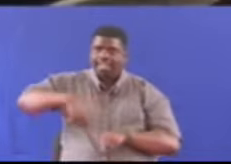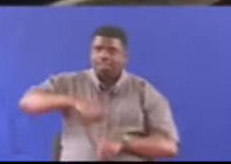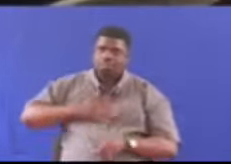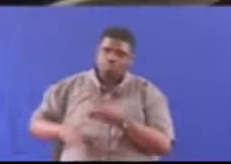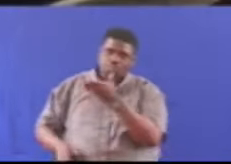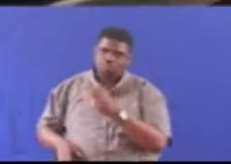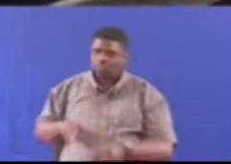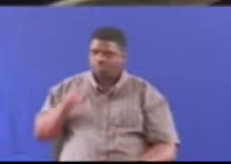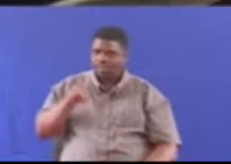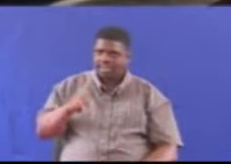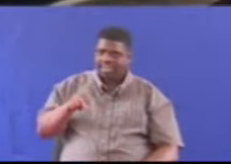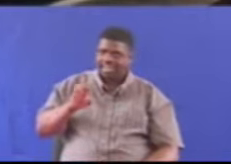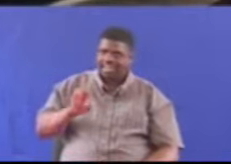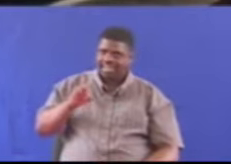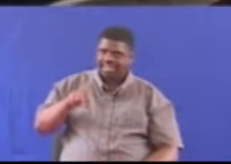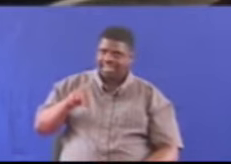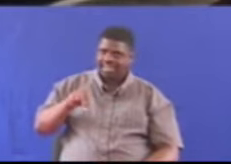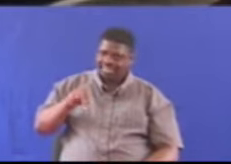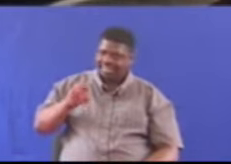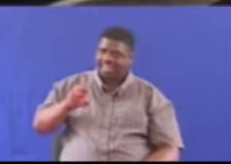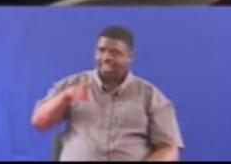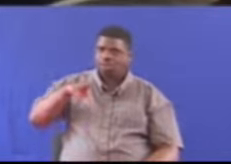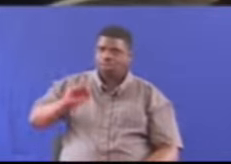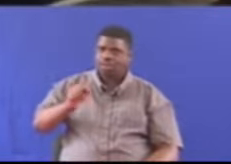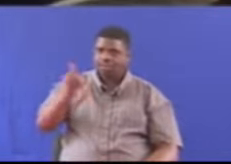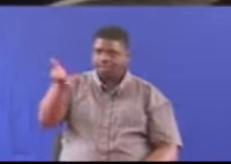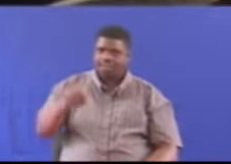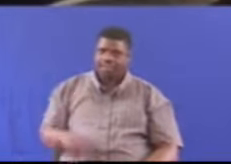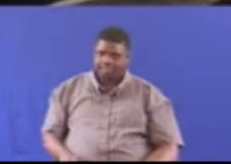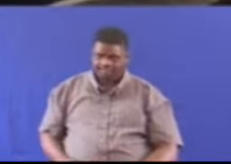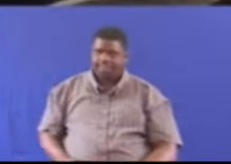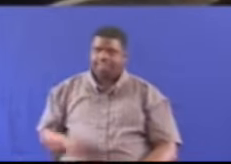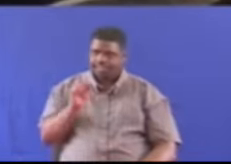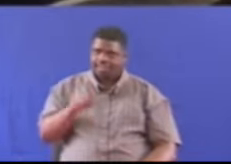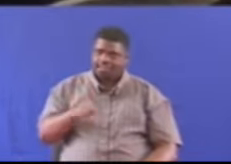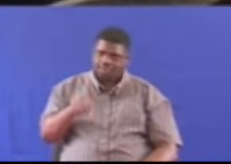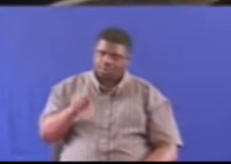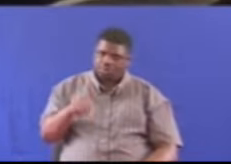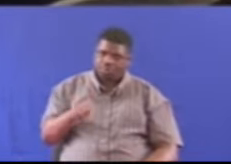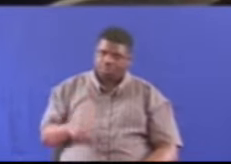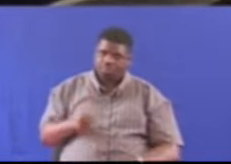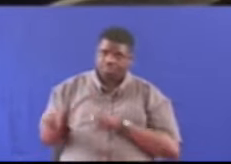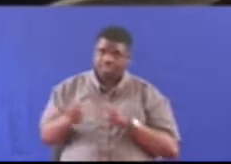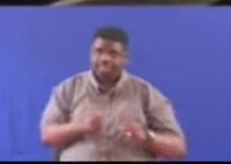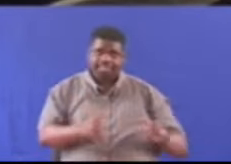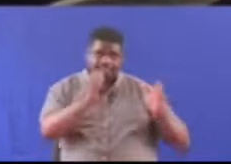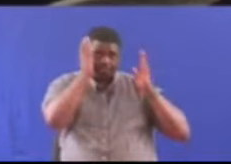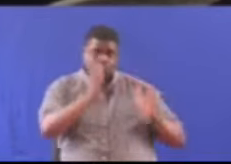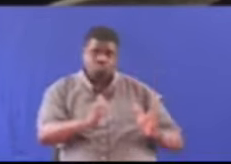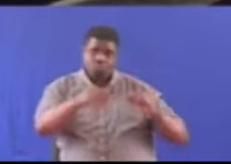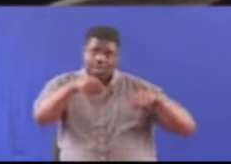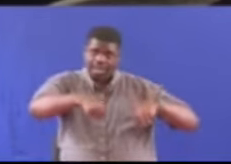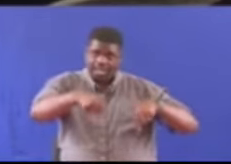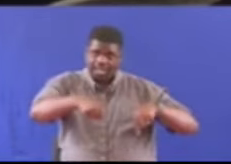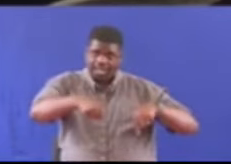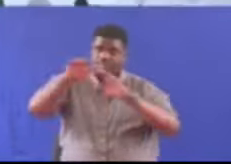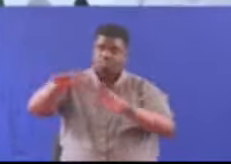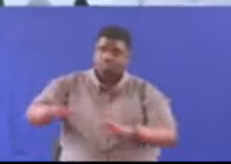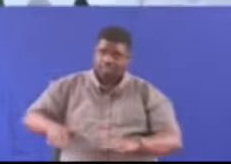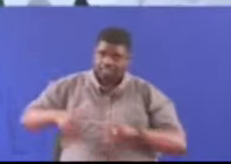Nenelwa Mwehambi ambaye ndio mtendaji mkuu hapa bungeni,